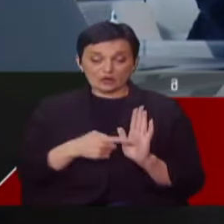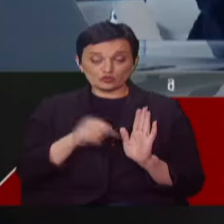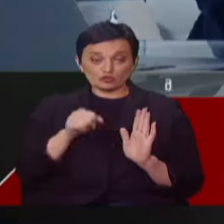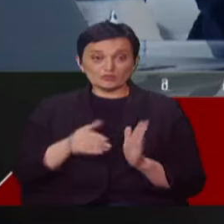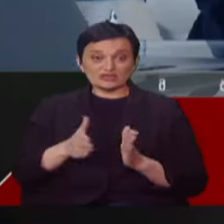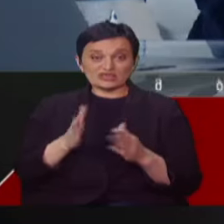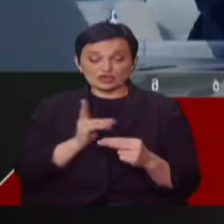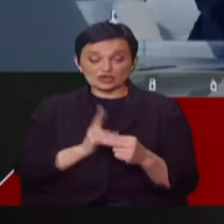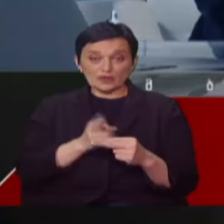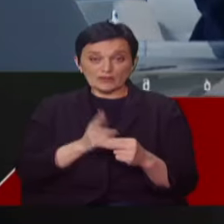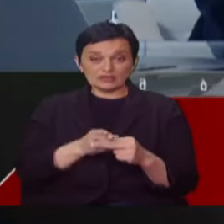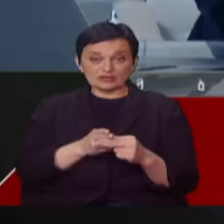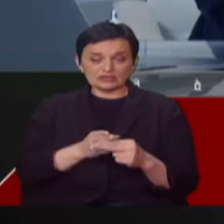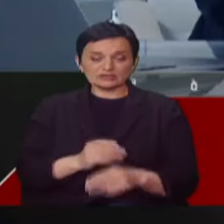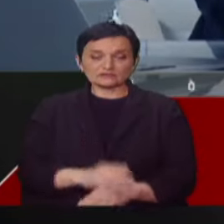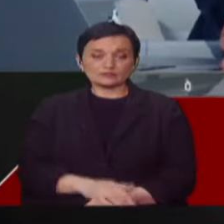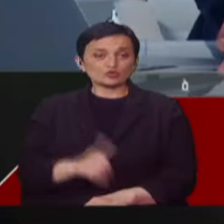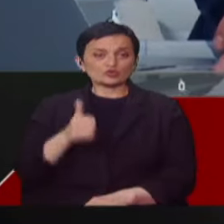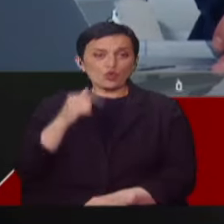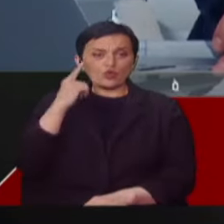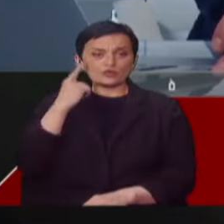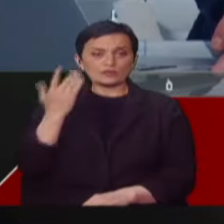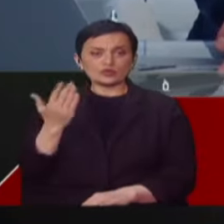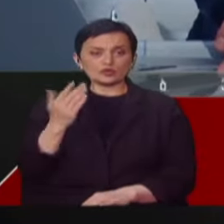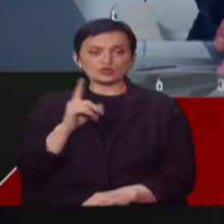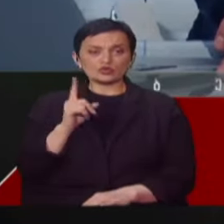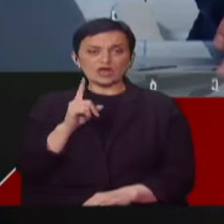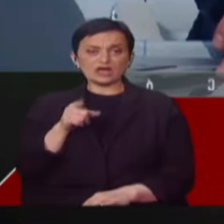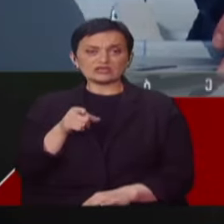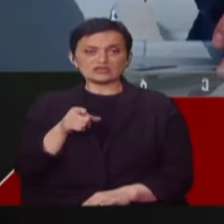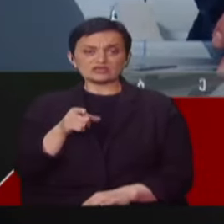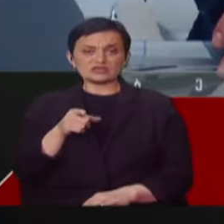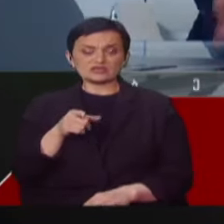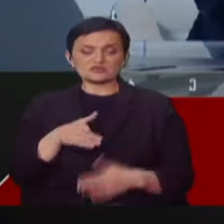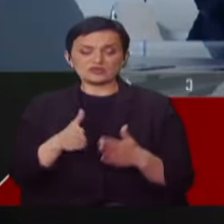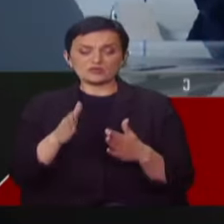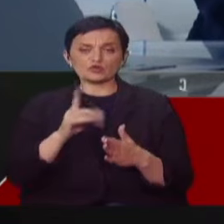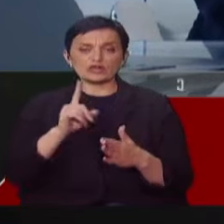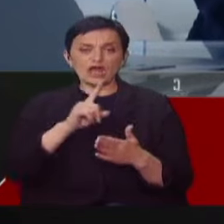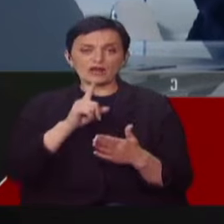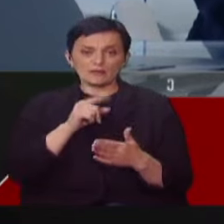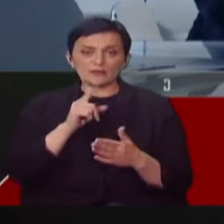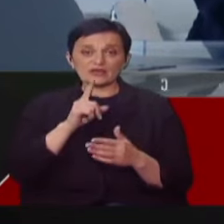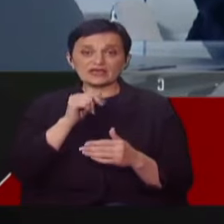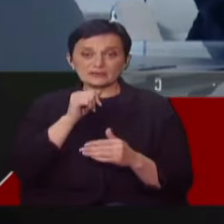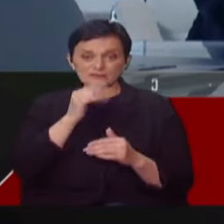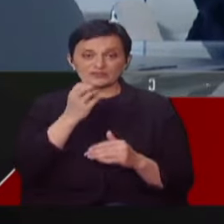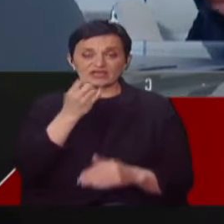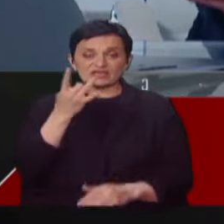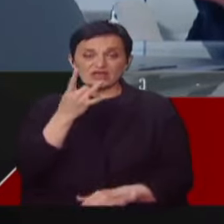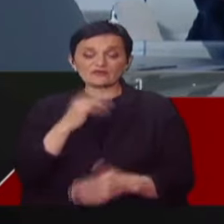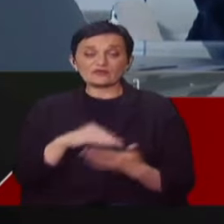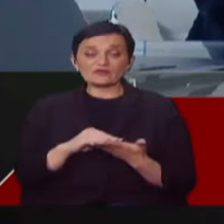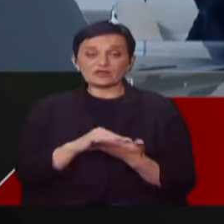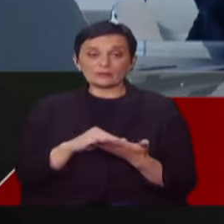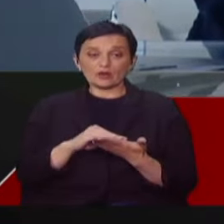ეს გზა შეფერხდეს. როგორ ფიქრობთ, რა არის გასაკვირი ამ მიმართულებით? რა უნდა დავსვათ და სამდა უნდა